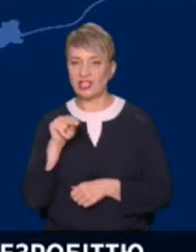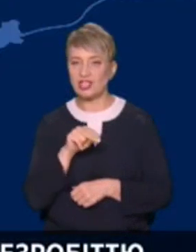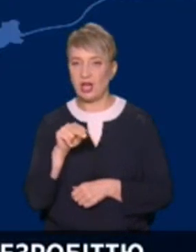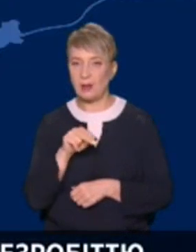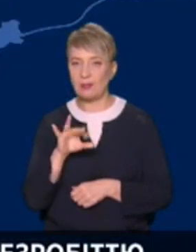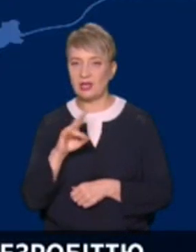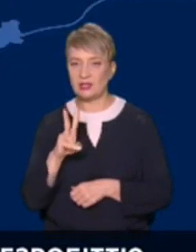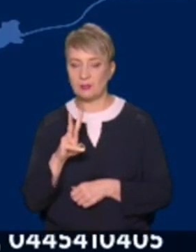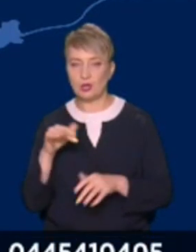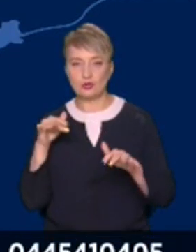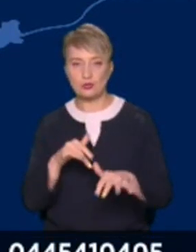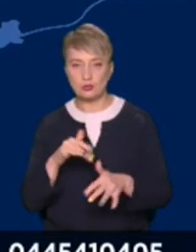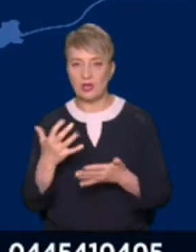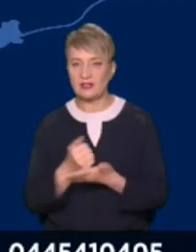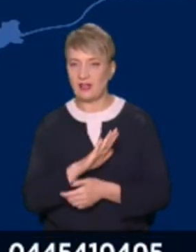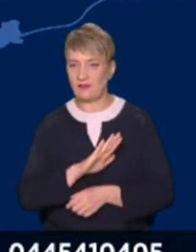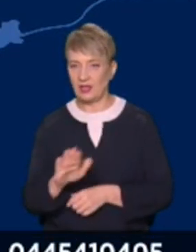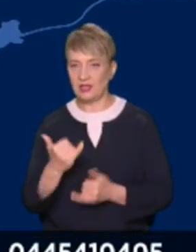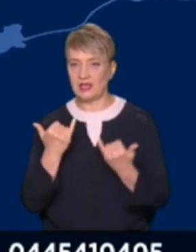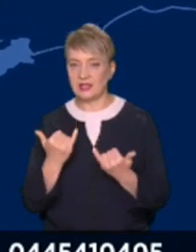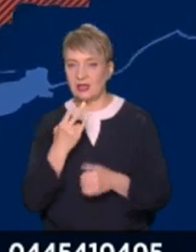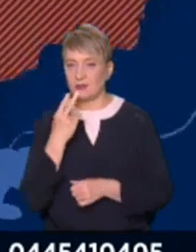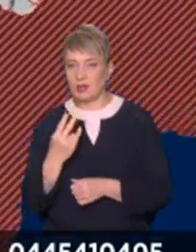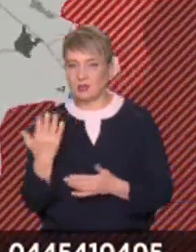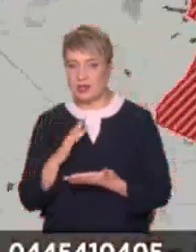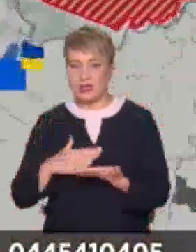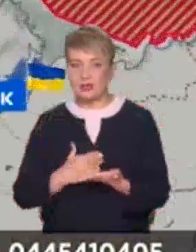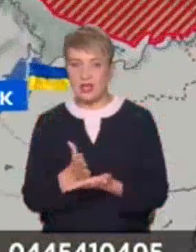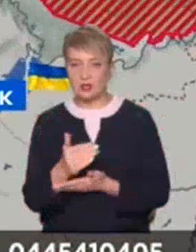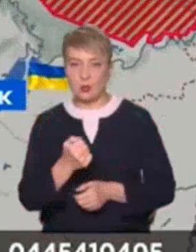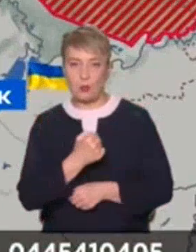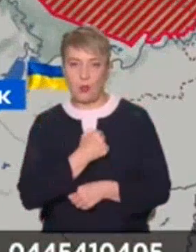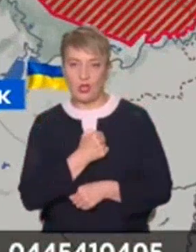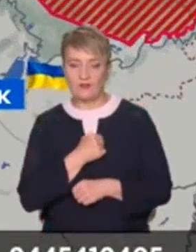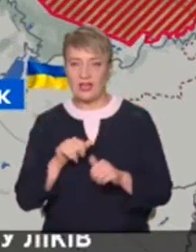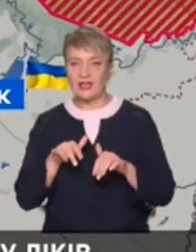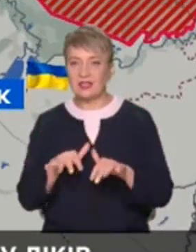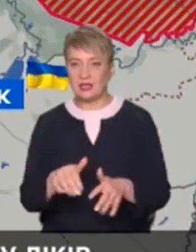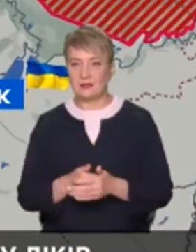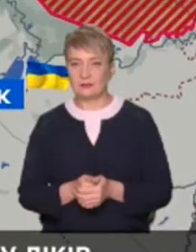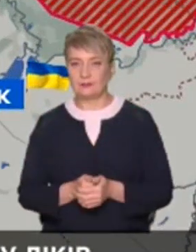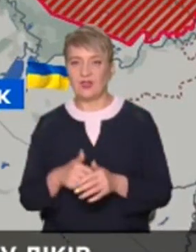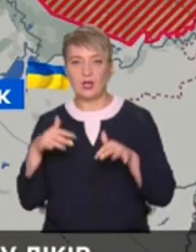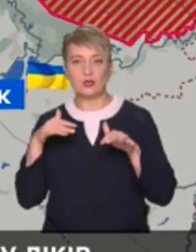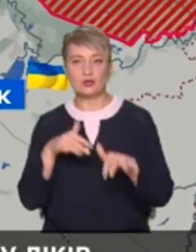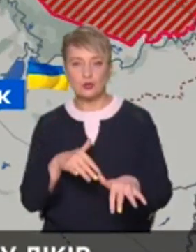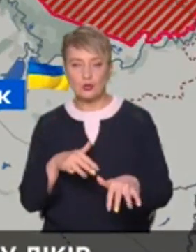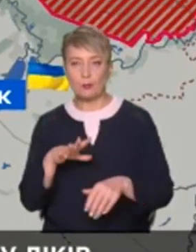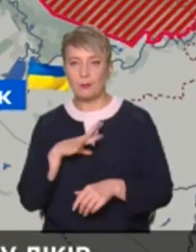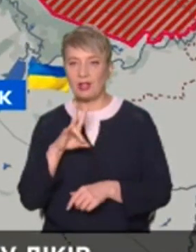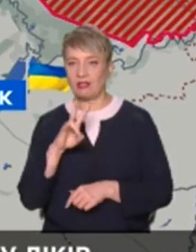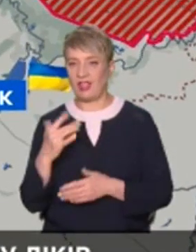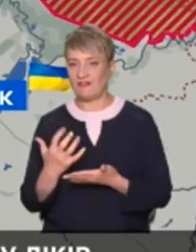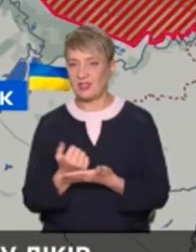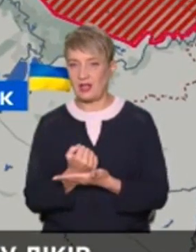був невдалим. Зараз ми от показуємо вам якраз карту бойових дій. Тож штурм був невдалим, росіяни